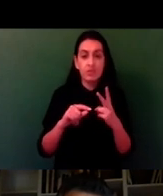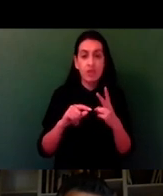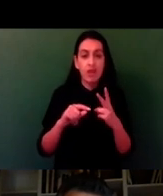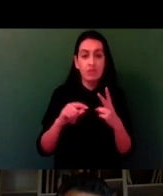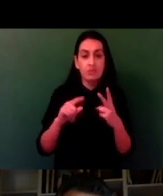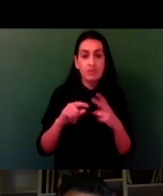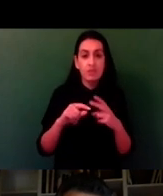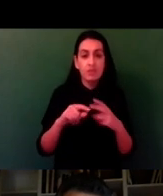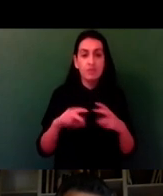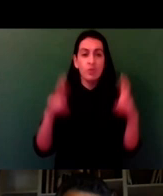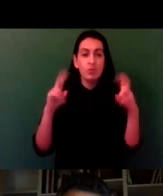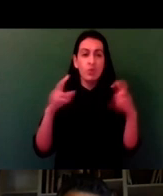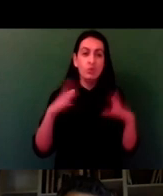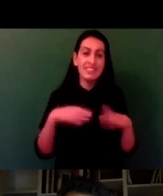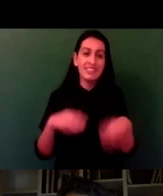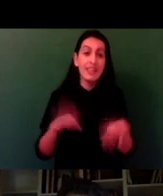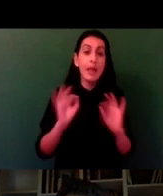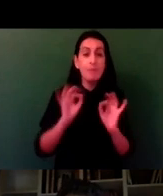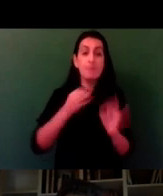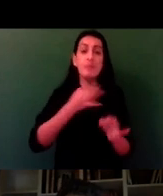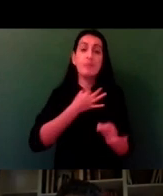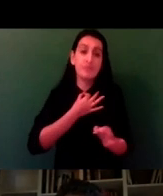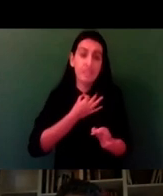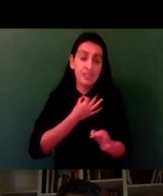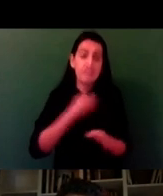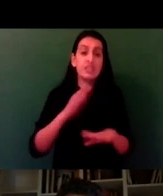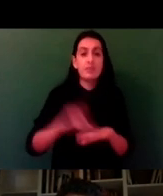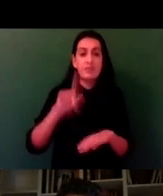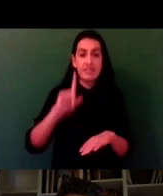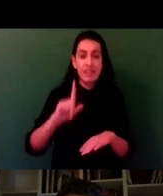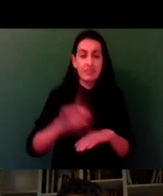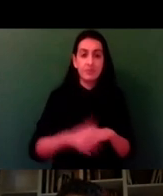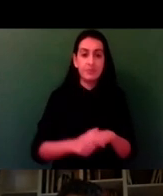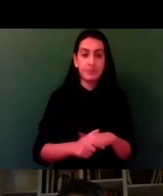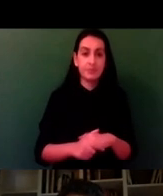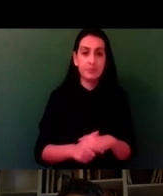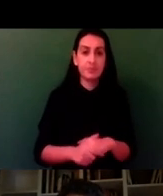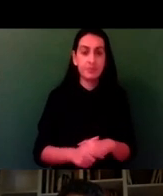konuşulması çok ayrı bir konu. Çünkü yoksa saray rejimine gidiyor.